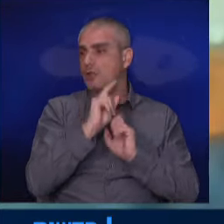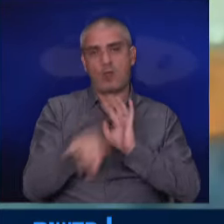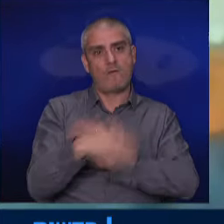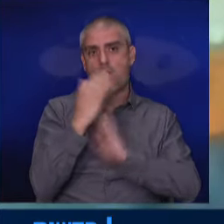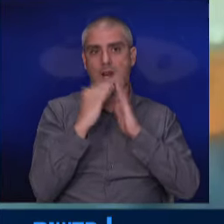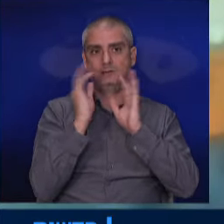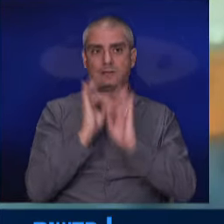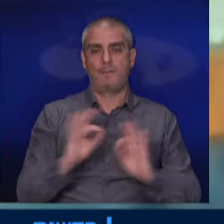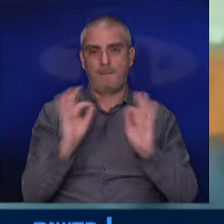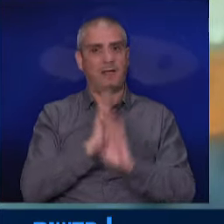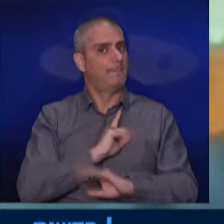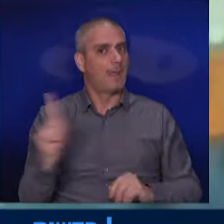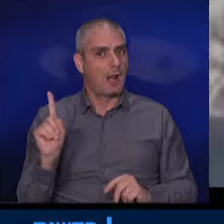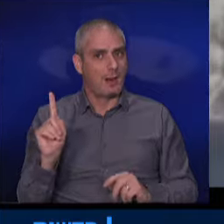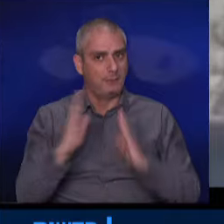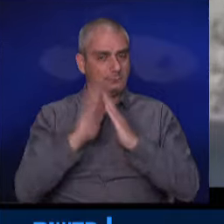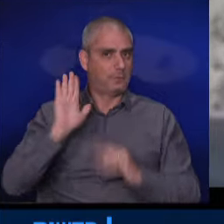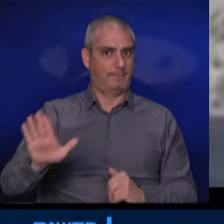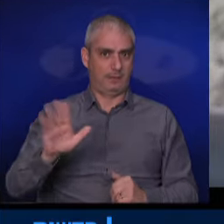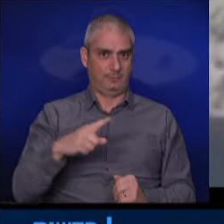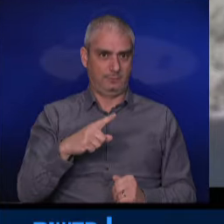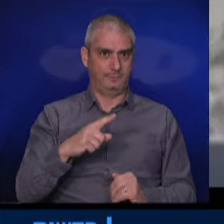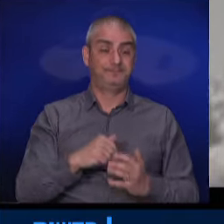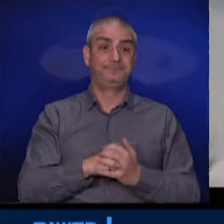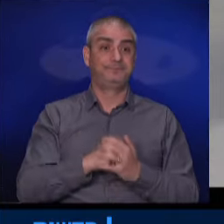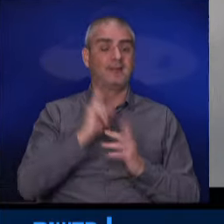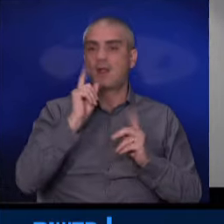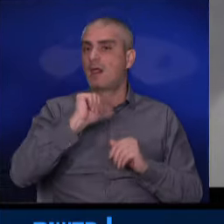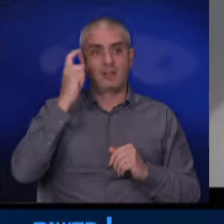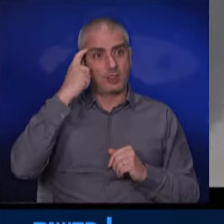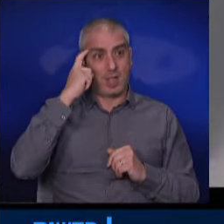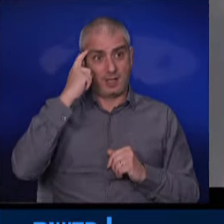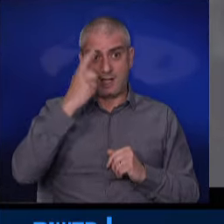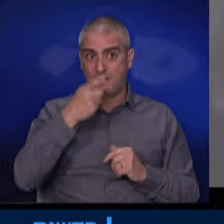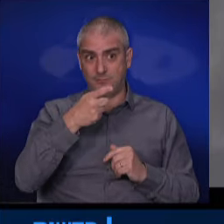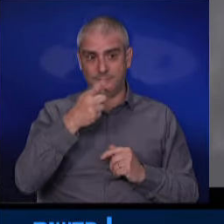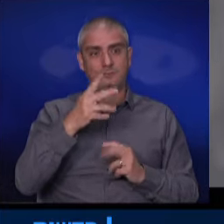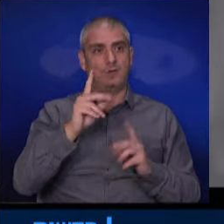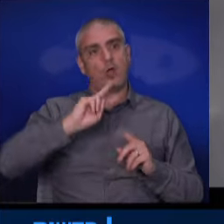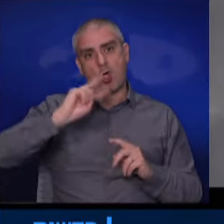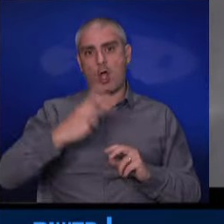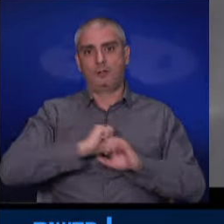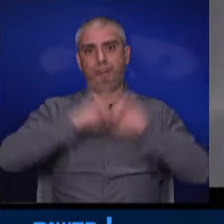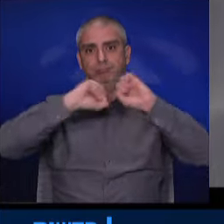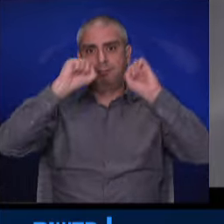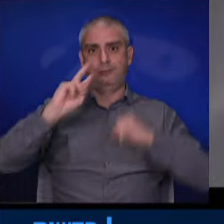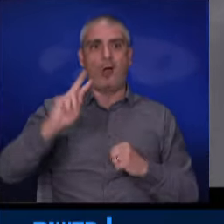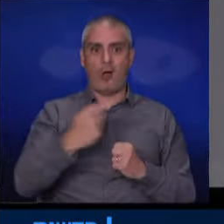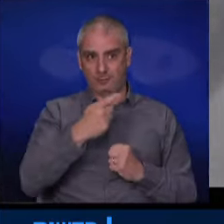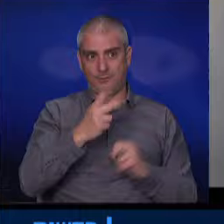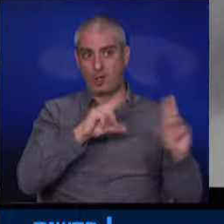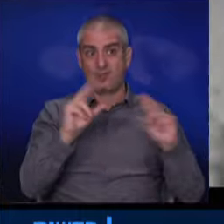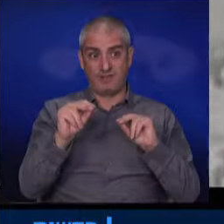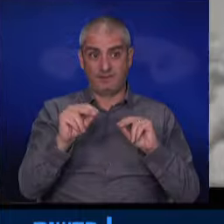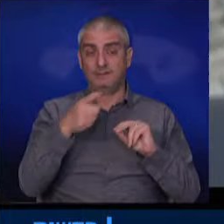the best thing to do is to stay indoor. אבל הדאגה המרכזית של החזאים היא מהתפרצויות נוספות, דומות.